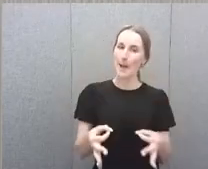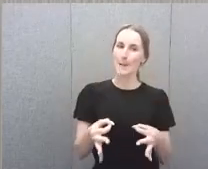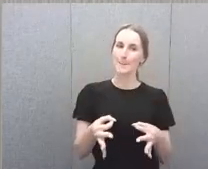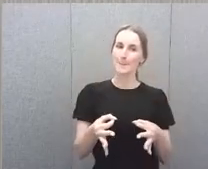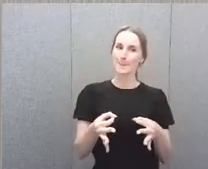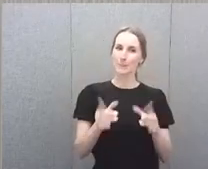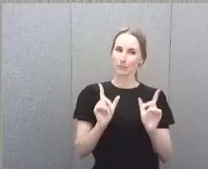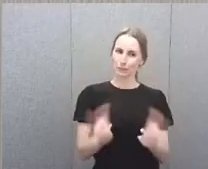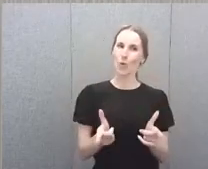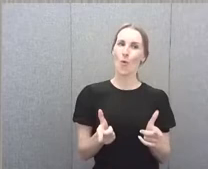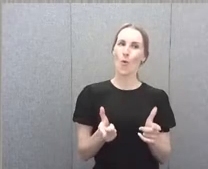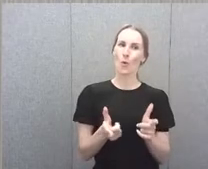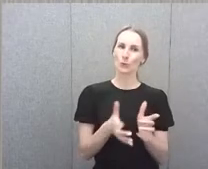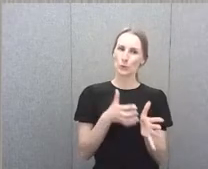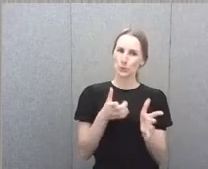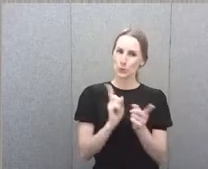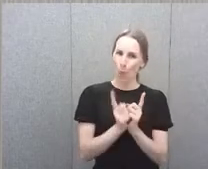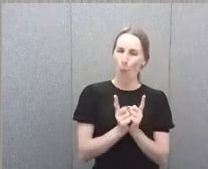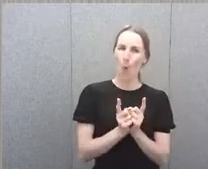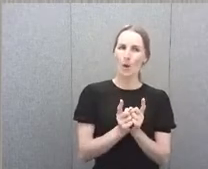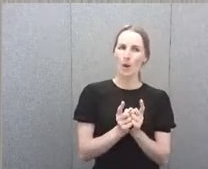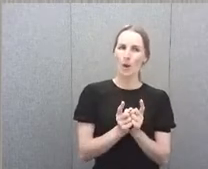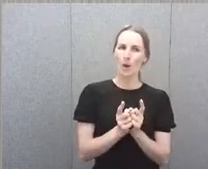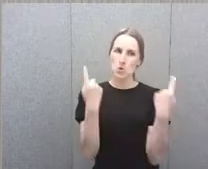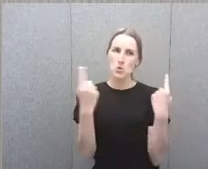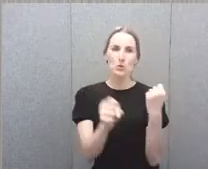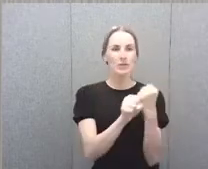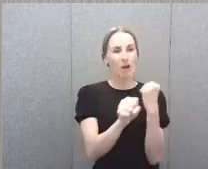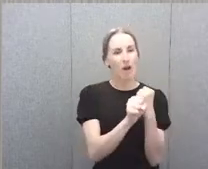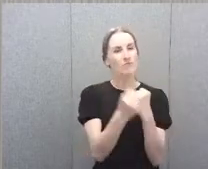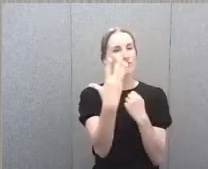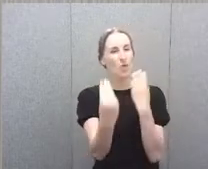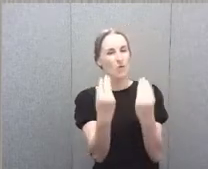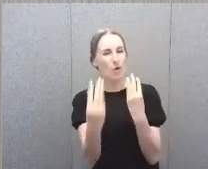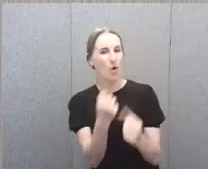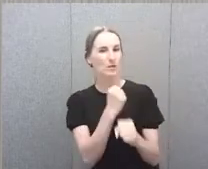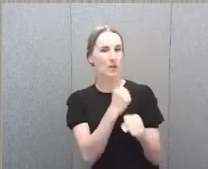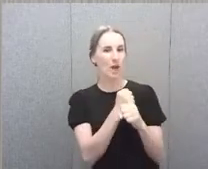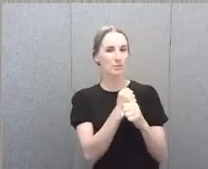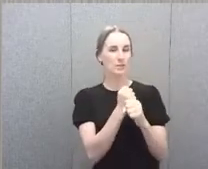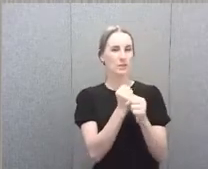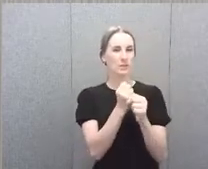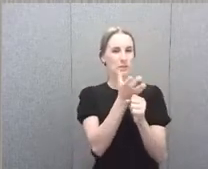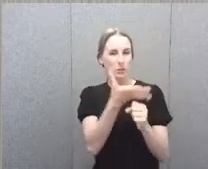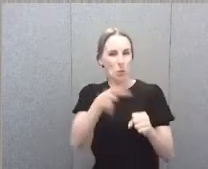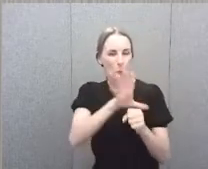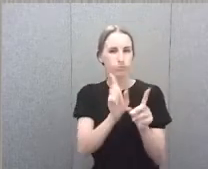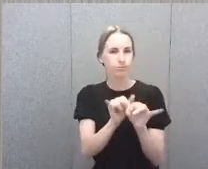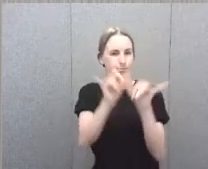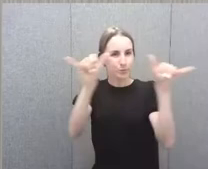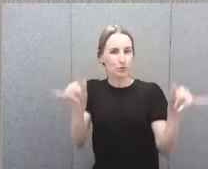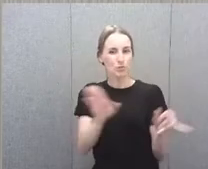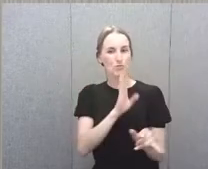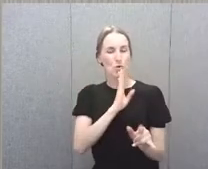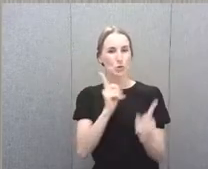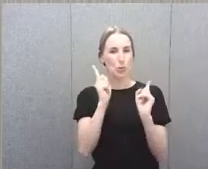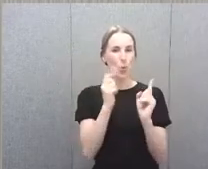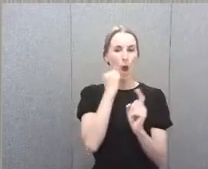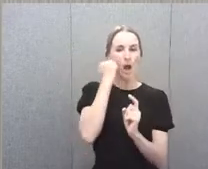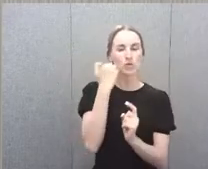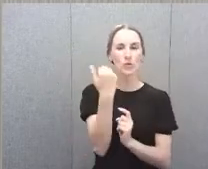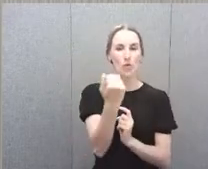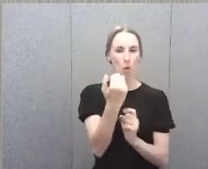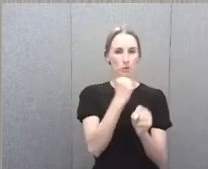женщин. Благодарю вас за возможность находиться здесь сегодня и за всю ту работу, которую вы выполняете. Ваша работа и все ваши усилия, они